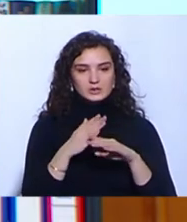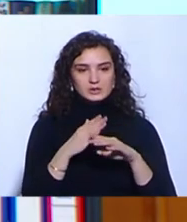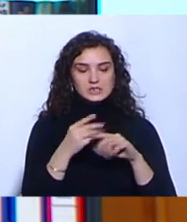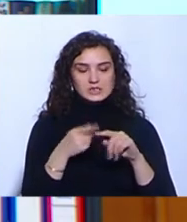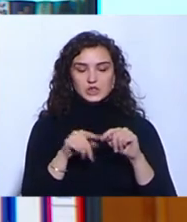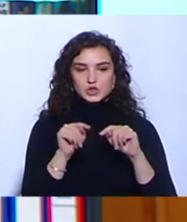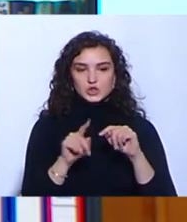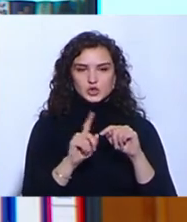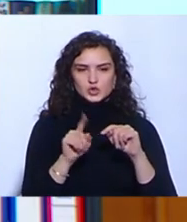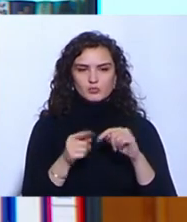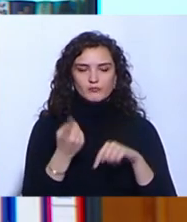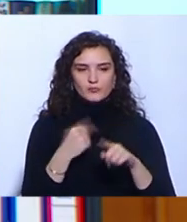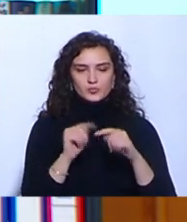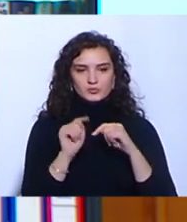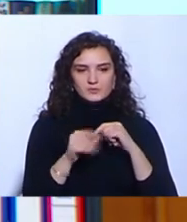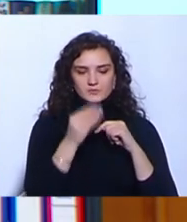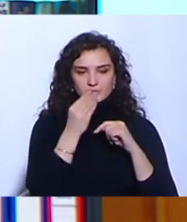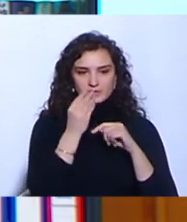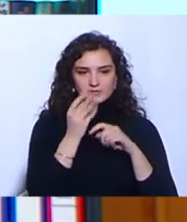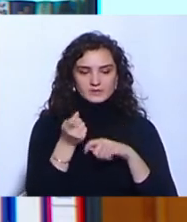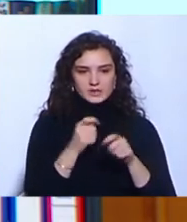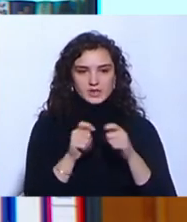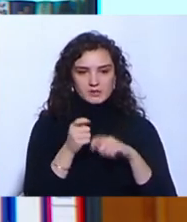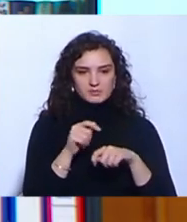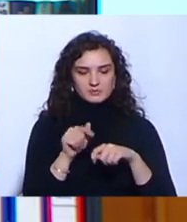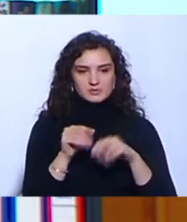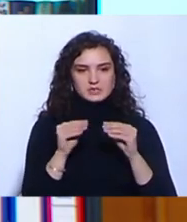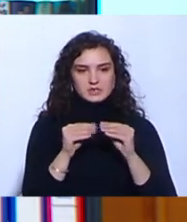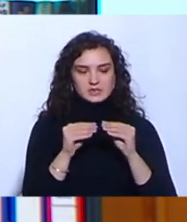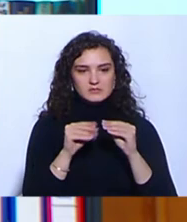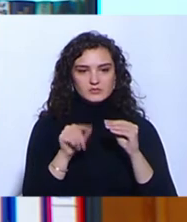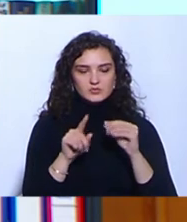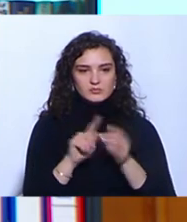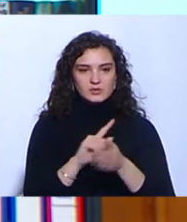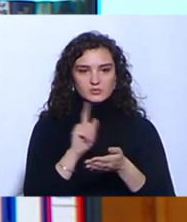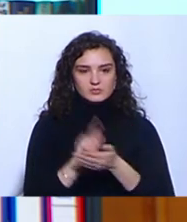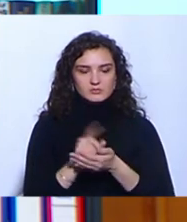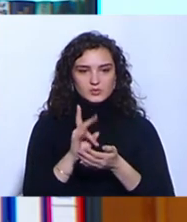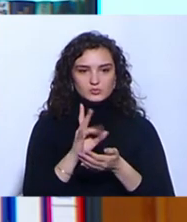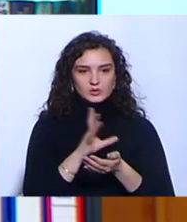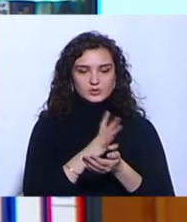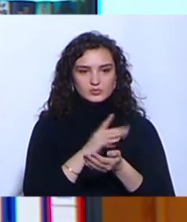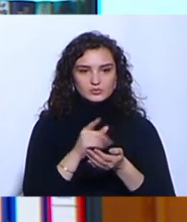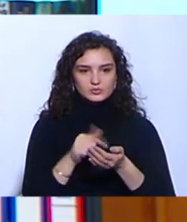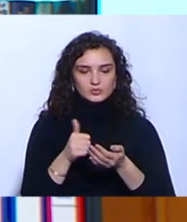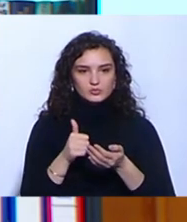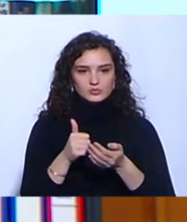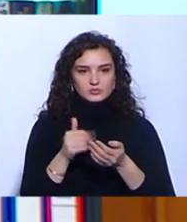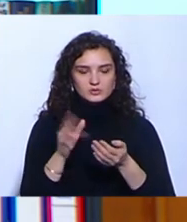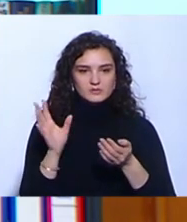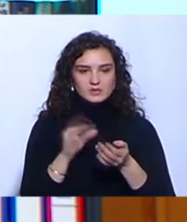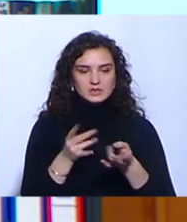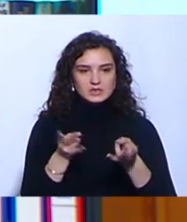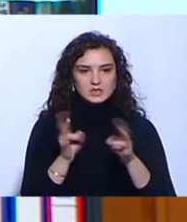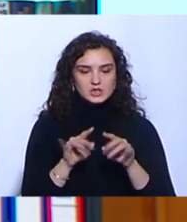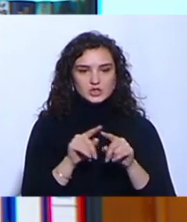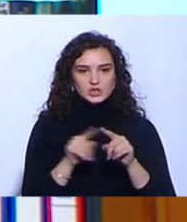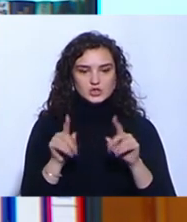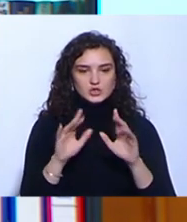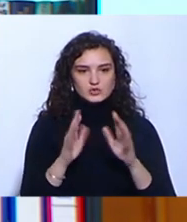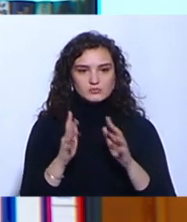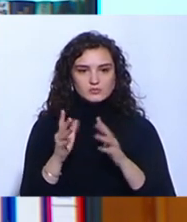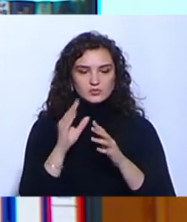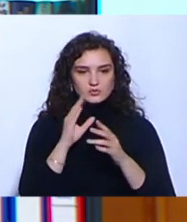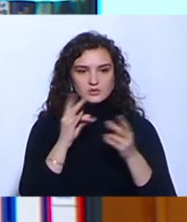ის, რომ მე ვუბრუნდები საკვები ნივთიერებებს, ის რომ აუცილებლად უნდა მოხდეს, როგორც ყველა დანარჩენ შემთხვევაში,